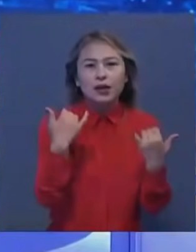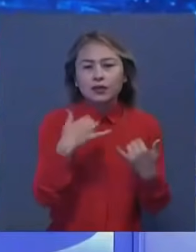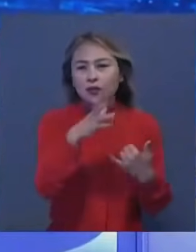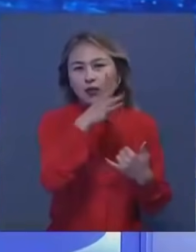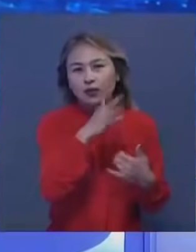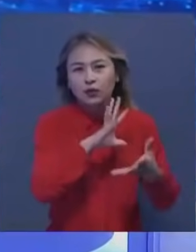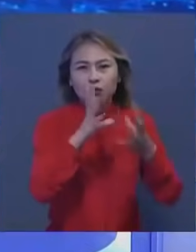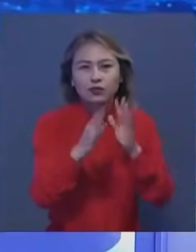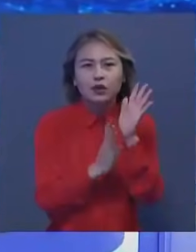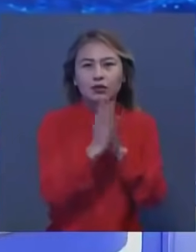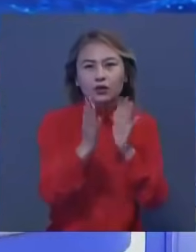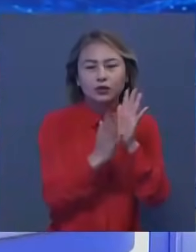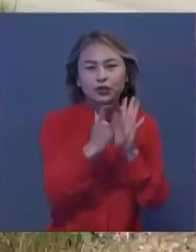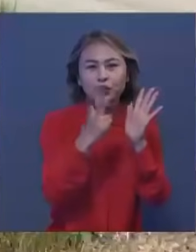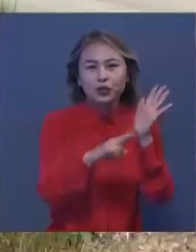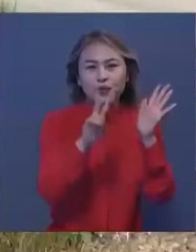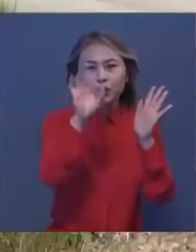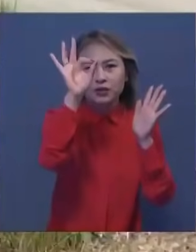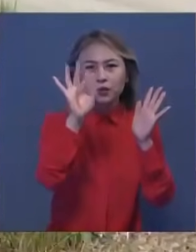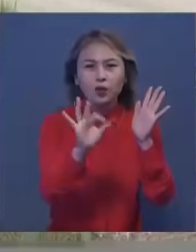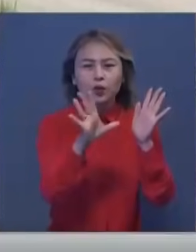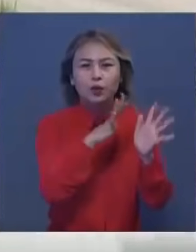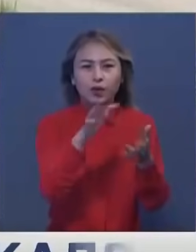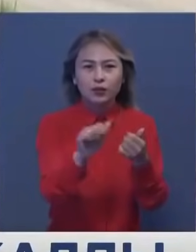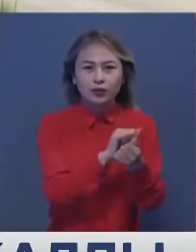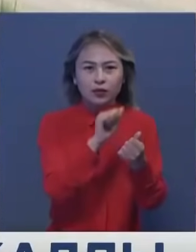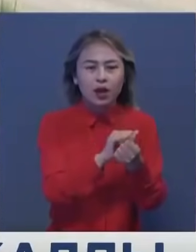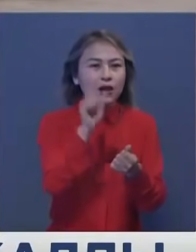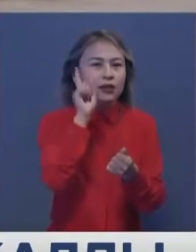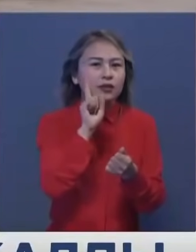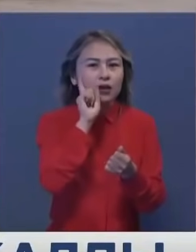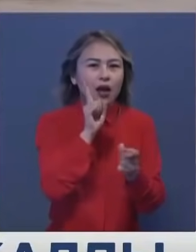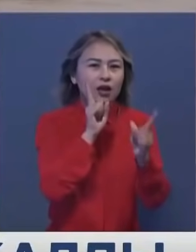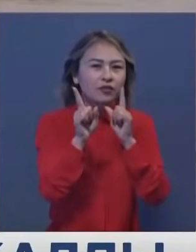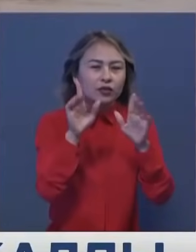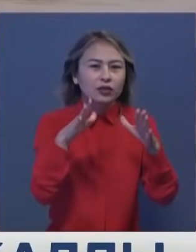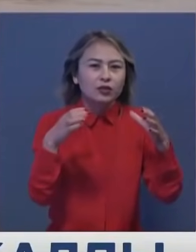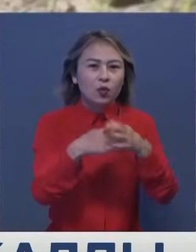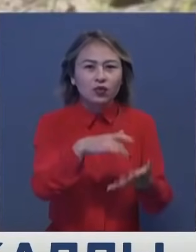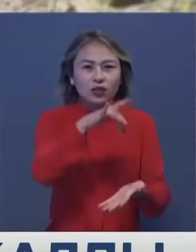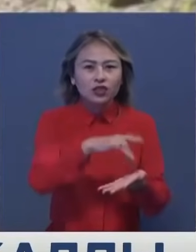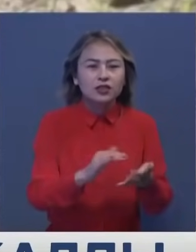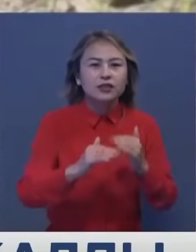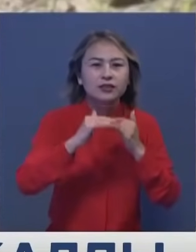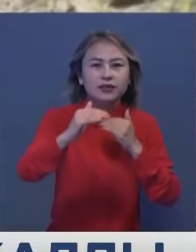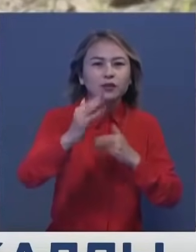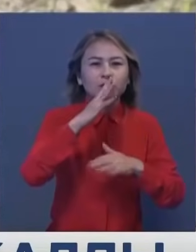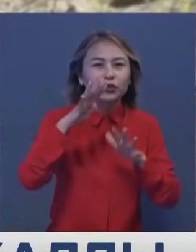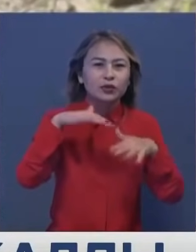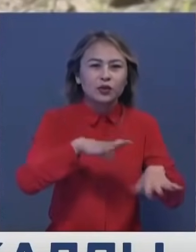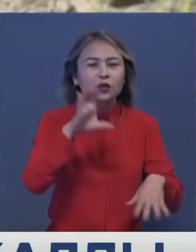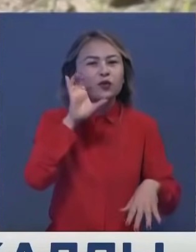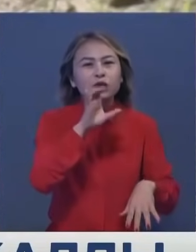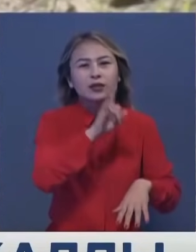өзінде алқаптағы өсімдік атаулының 72% қурап кеткен. Әсіресе Калифорния штаты, орталық жазық және